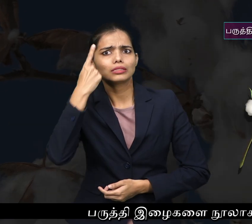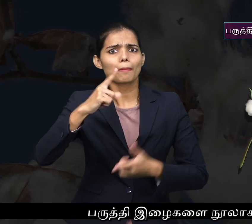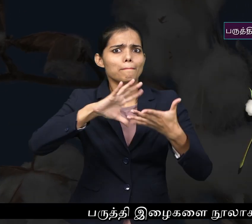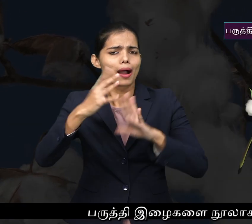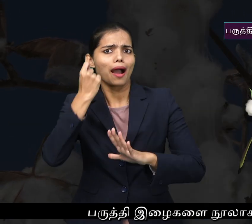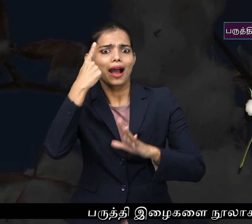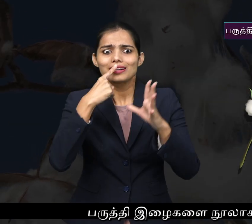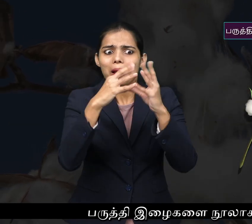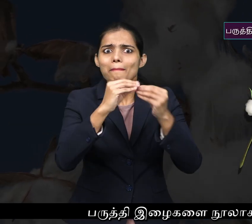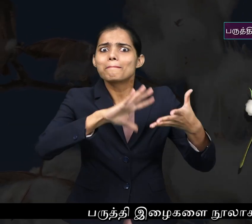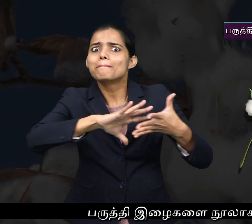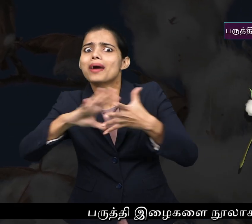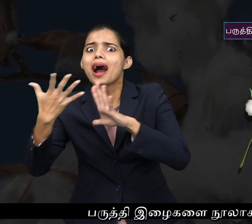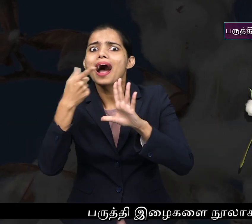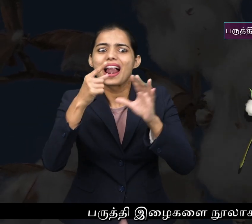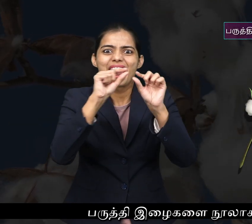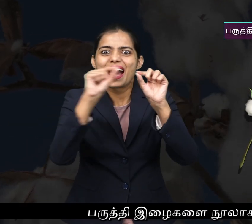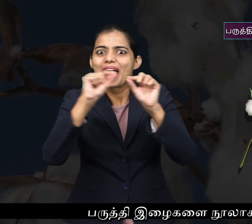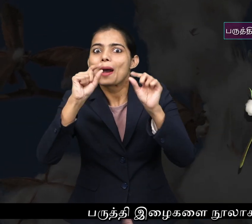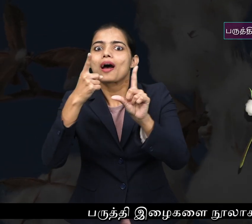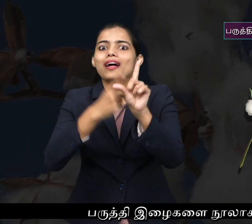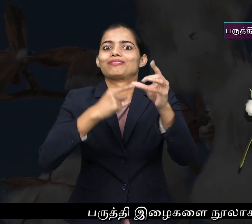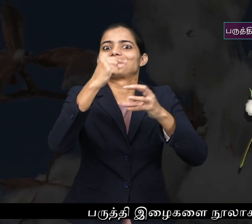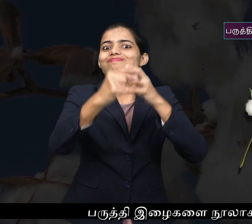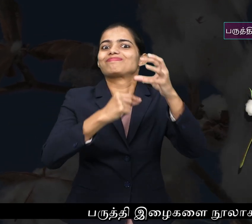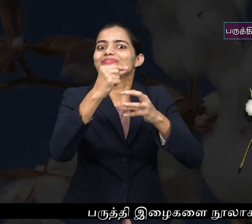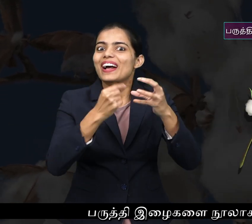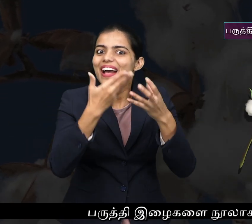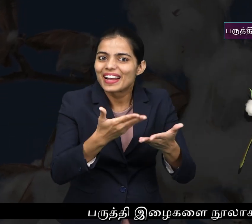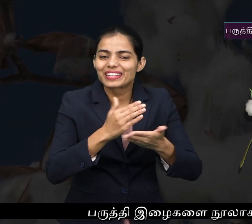பருத்தி இழைகளை நூலாக ஆக்குவதை புரிந்து கொள்வீர்கள்.